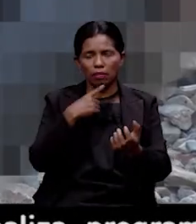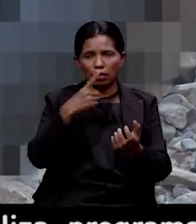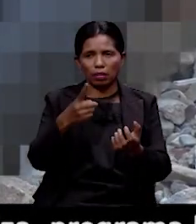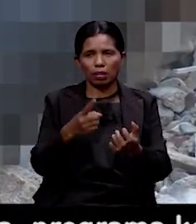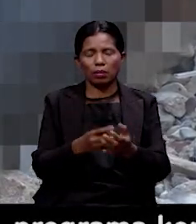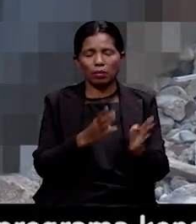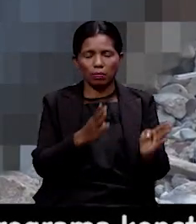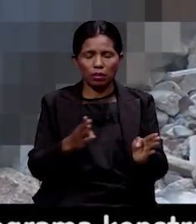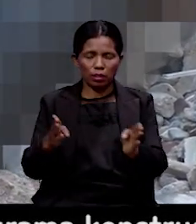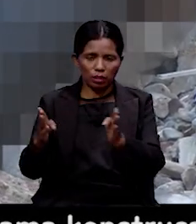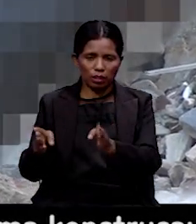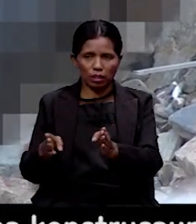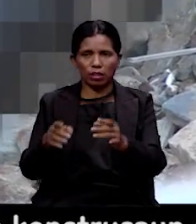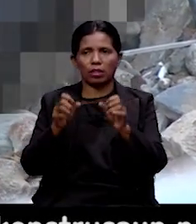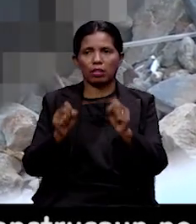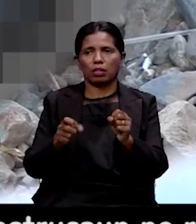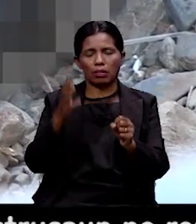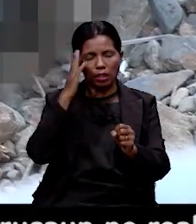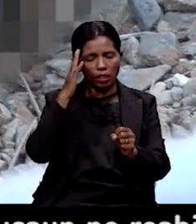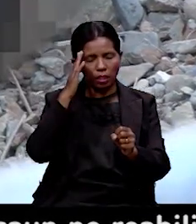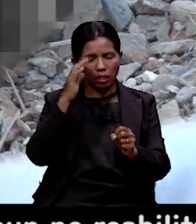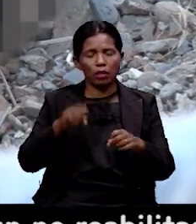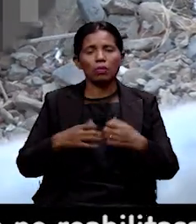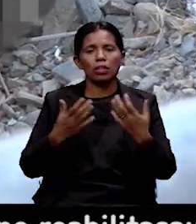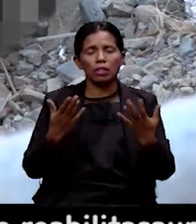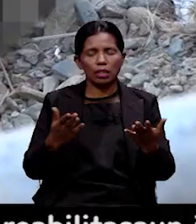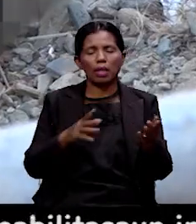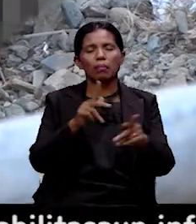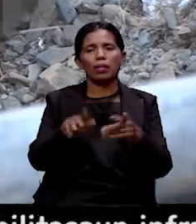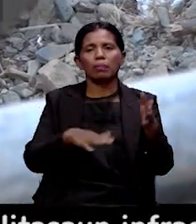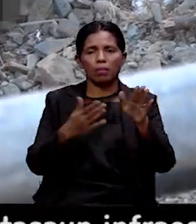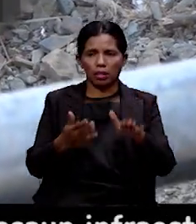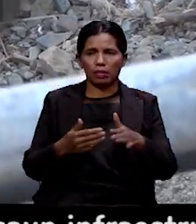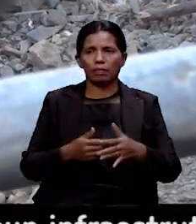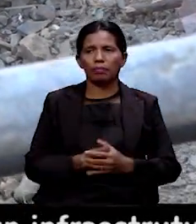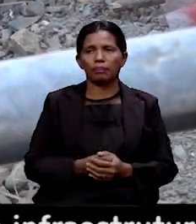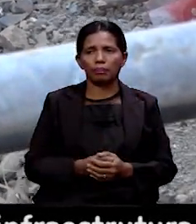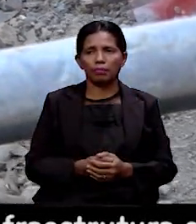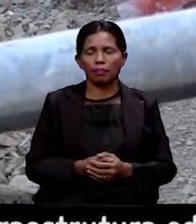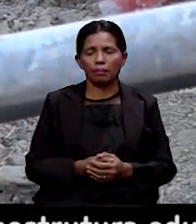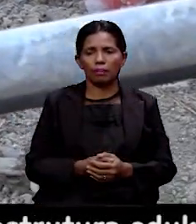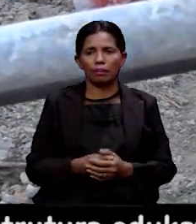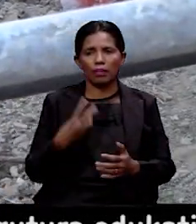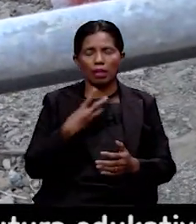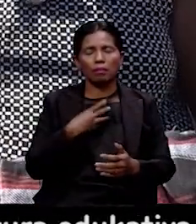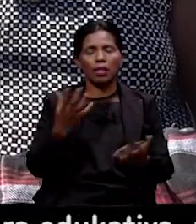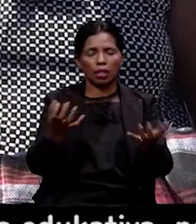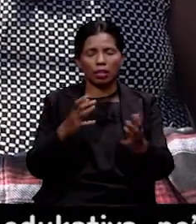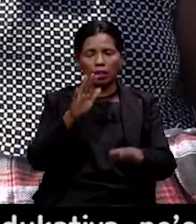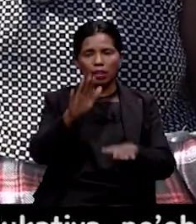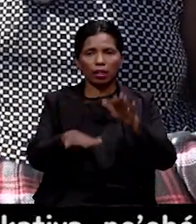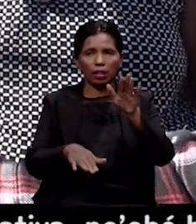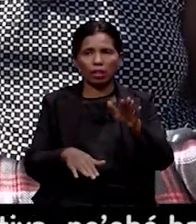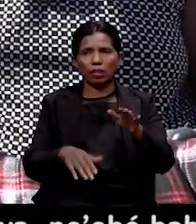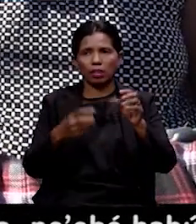pa proseso autopsia ho de bele haten motivo ho si matbian ne mate. Ami hakar buatne laboin tamba be itel bel